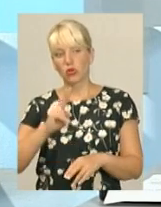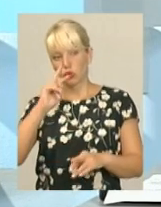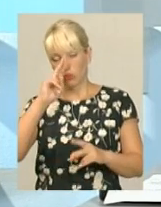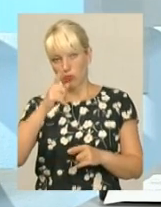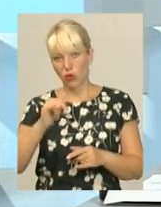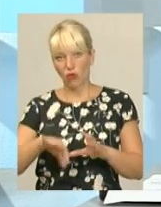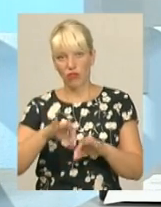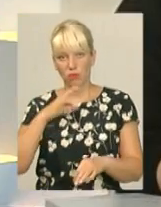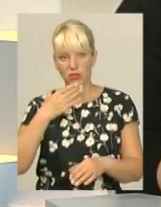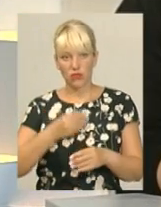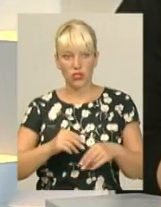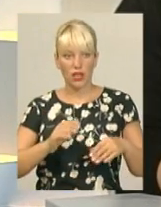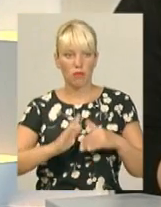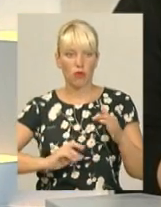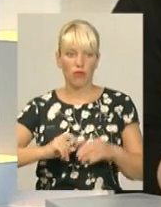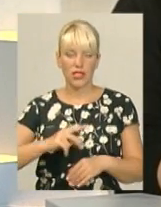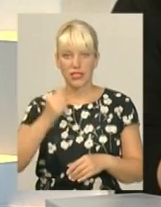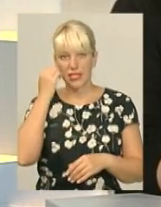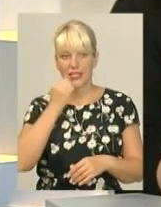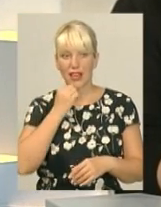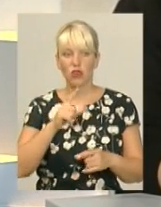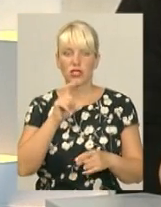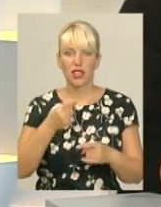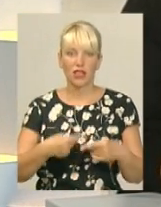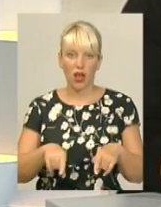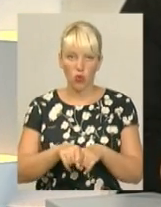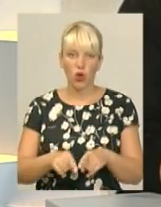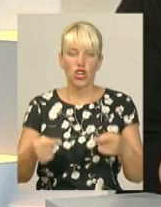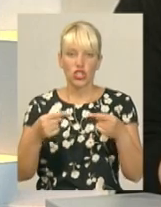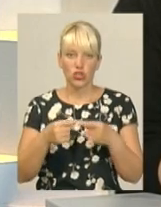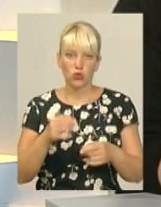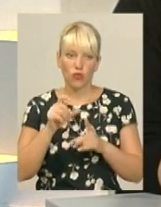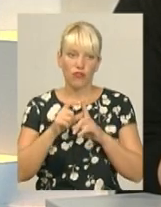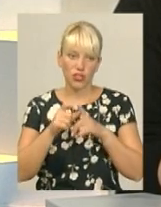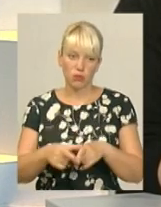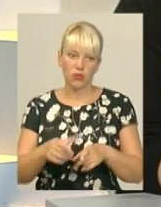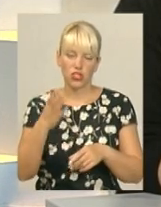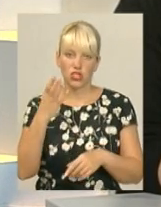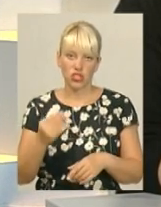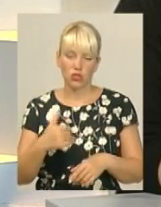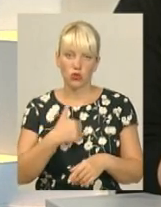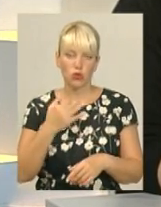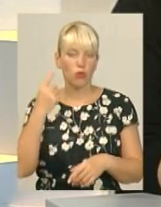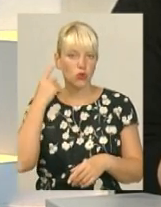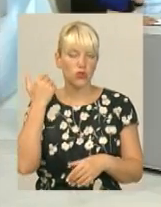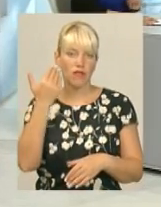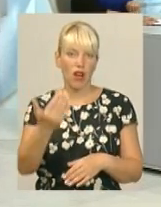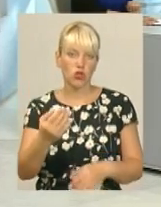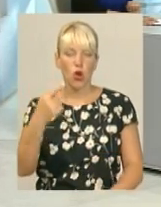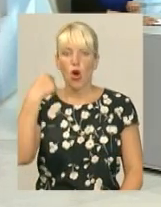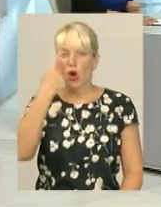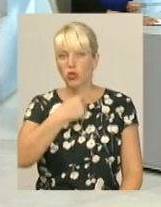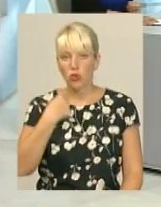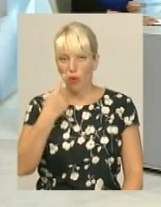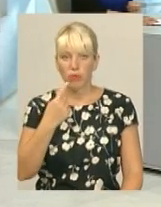в виборі своєї професії. Дуже дякую за таку чітку відповідь, Микола Олександрович. А ще хочу почути вашу особисту